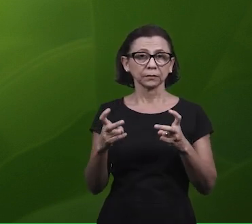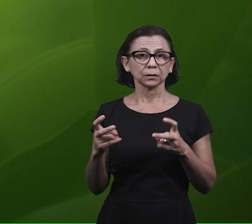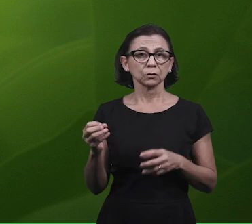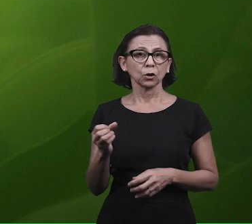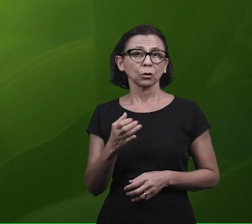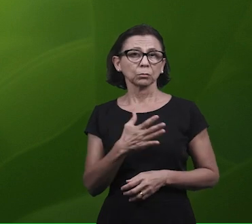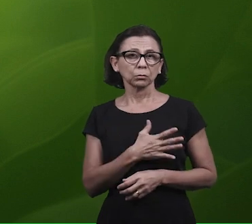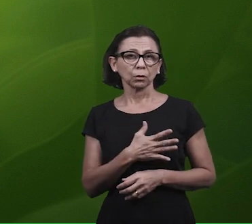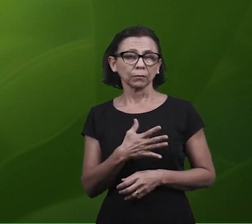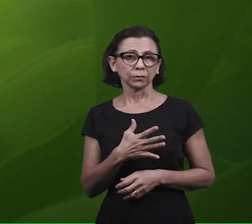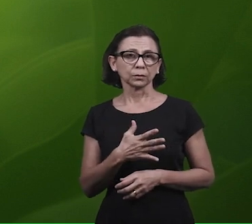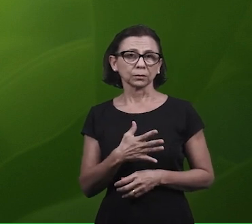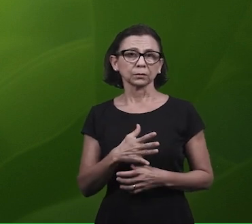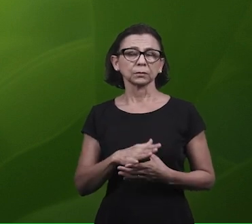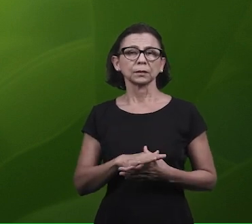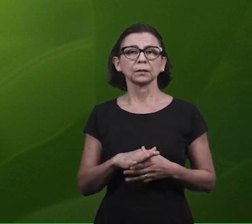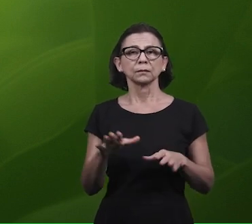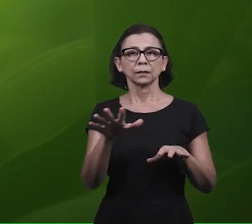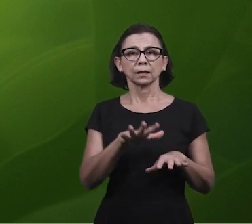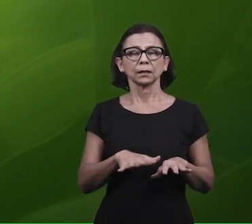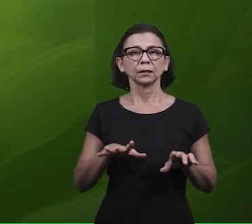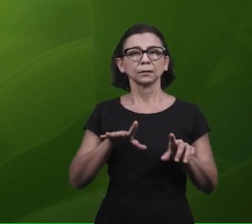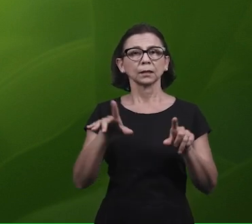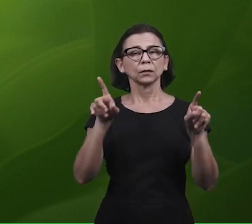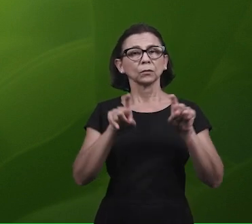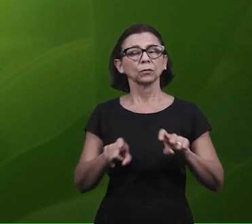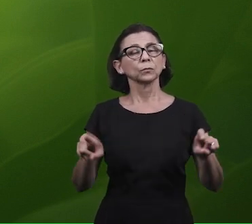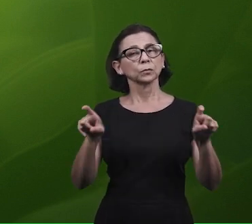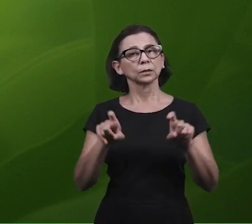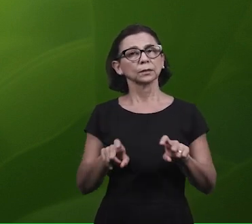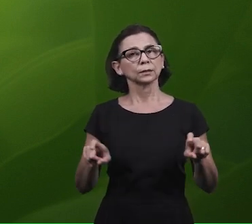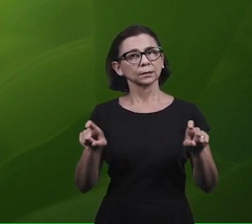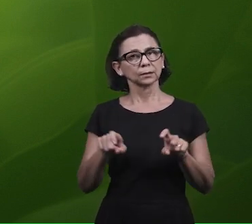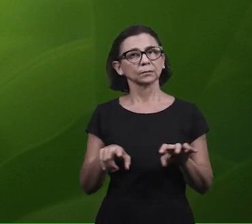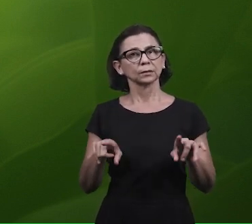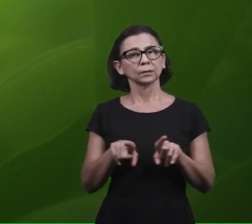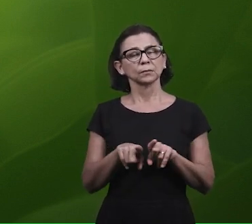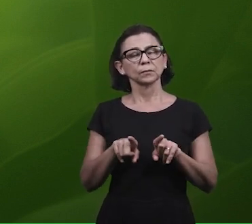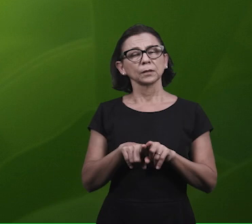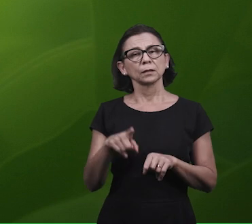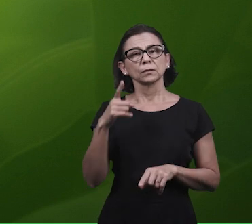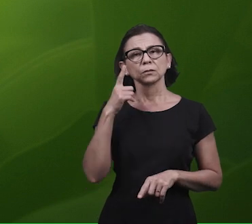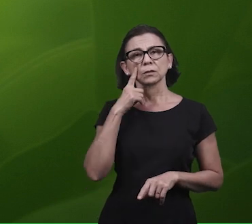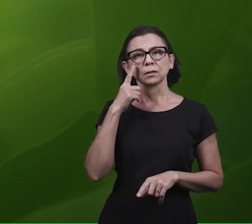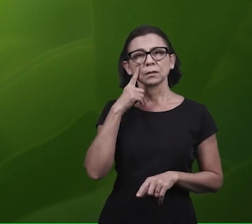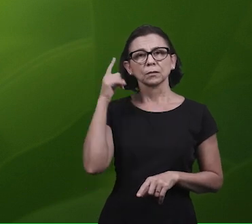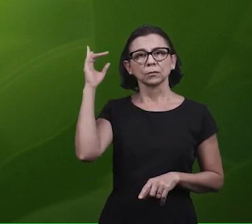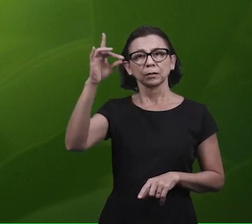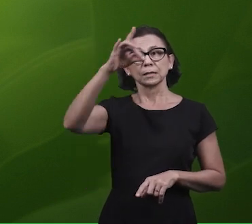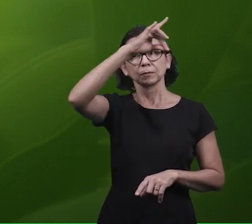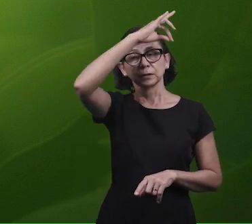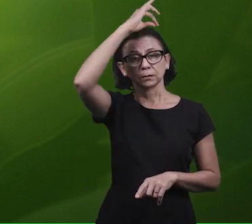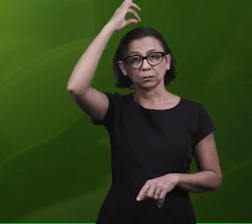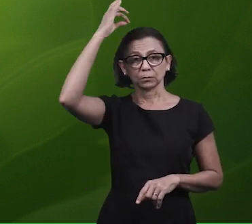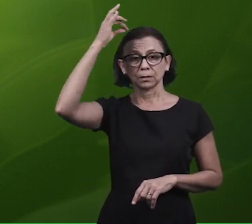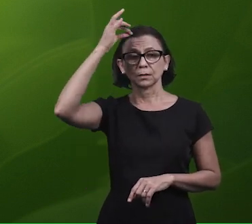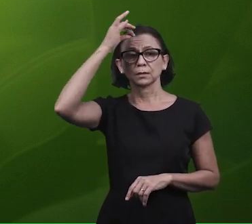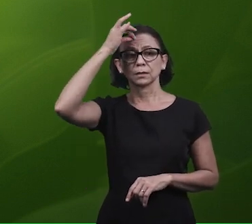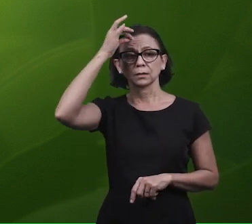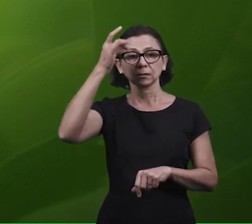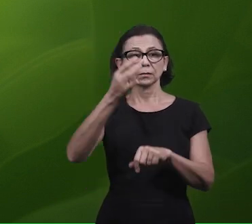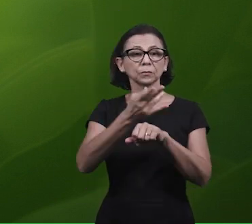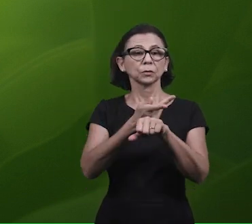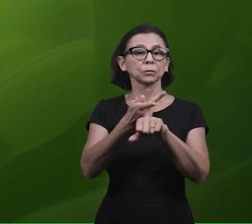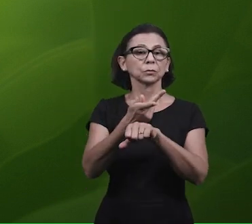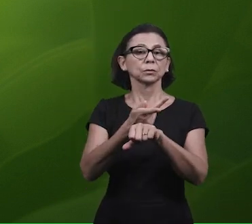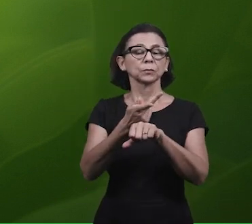Quelques problèmes sont très complexes et demandent des périodes longues en computation. Et nous voyons aussi le